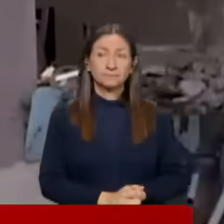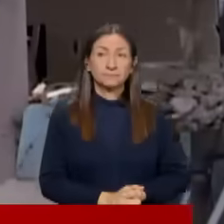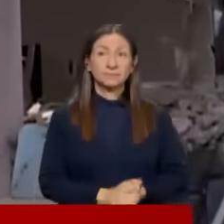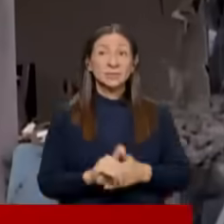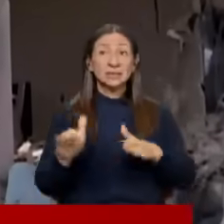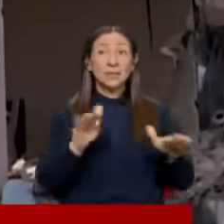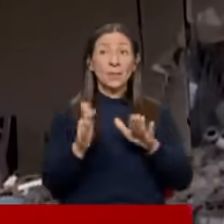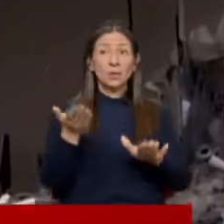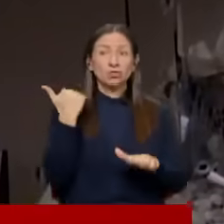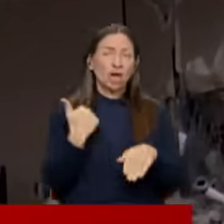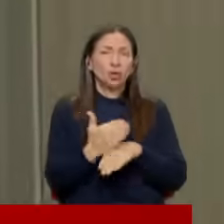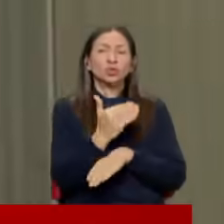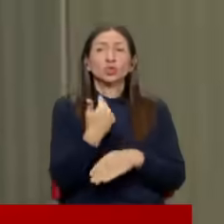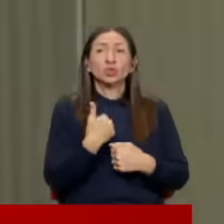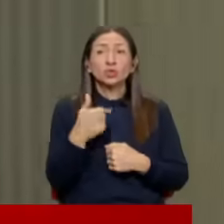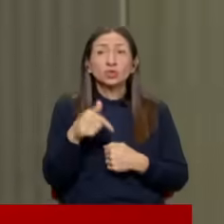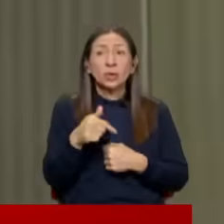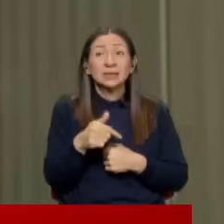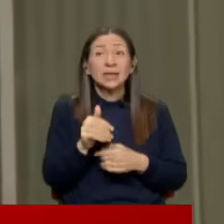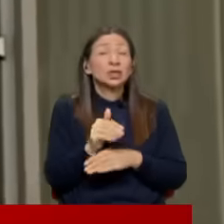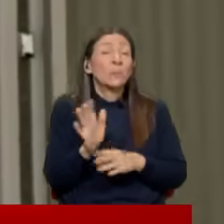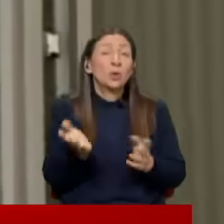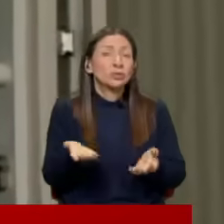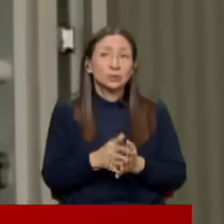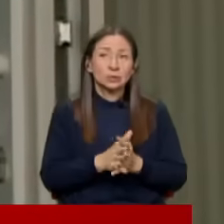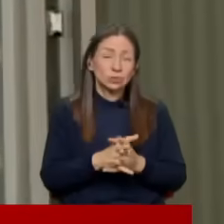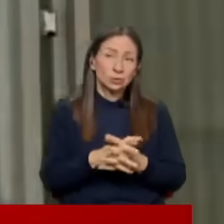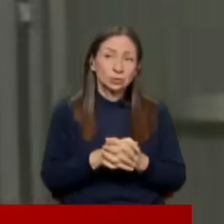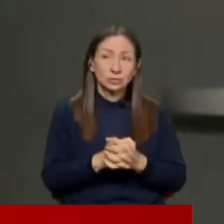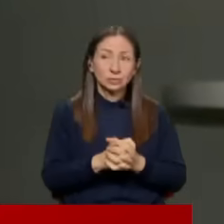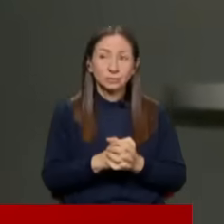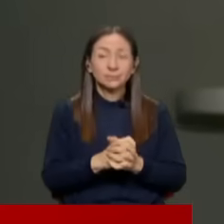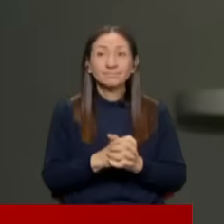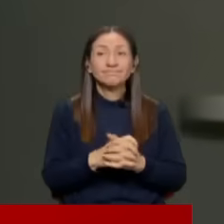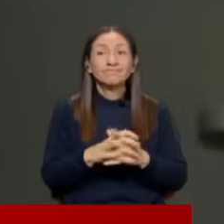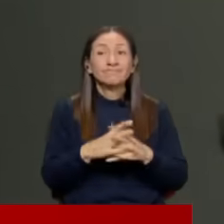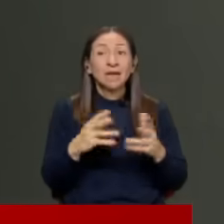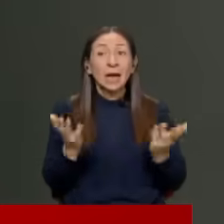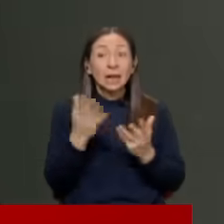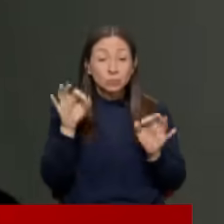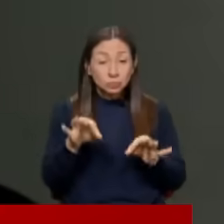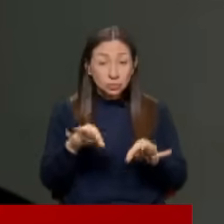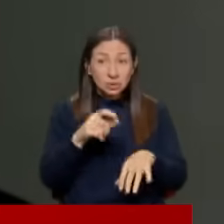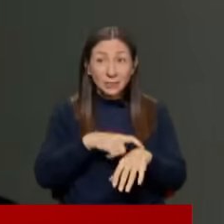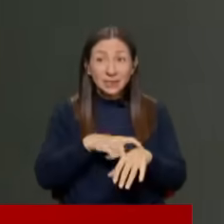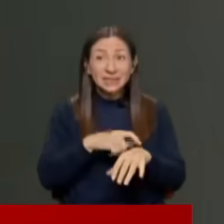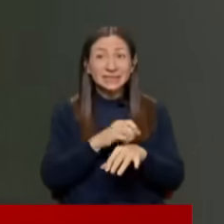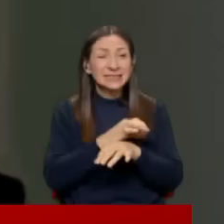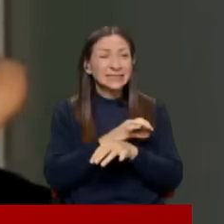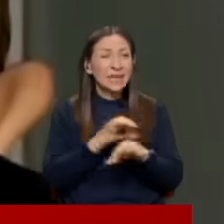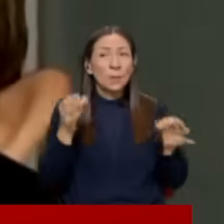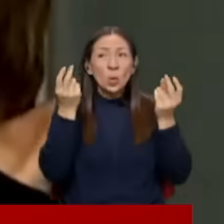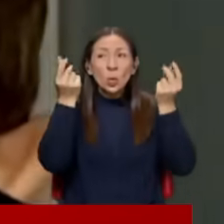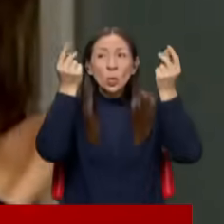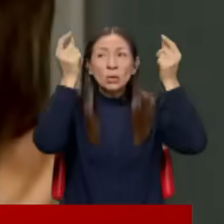Yani depremden önce yaşıyorduk. Şu an yaşamıyoruz. Yani artık hele şimdi bu zamanlarda tam